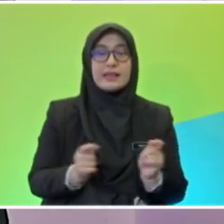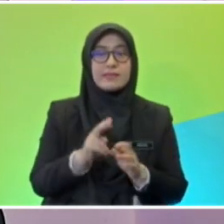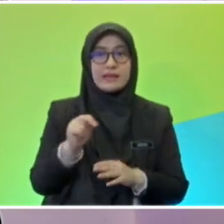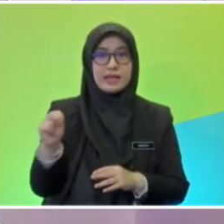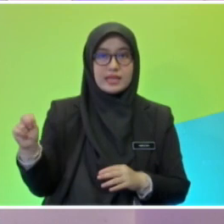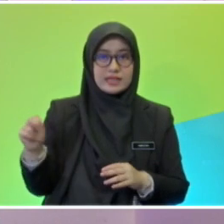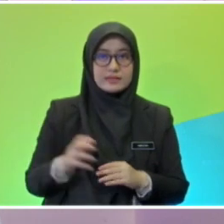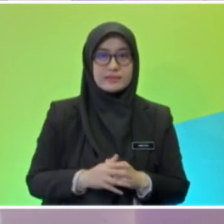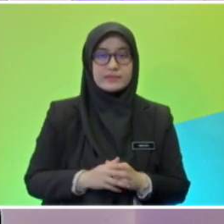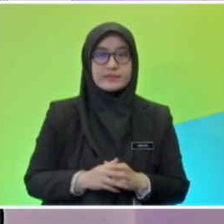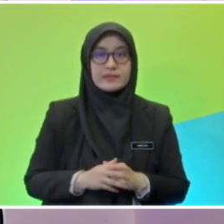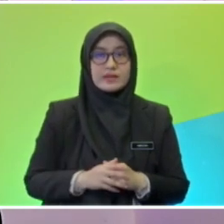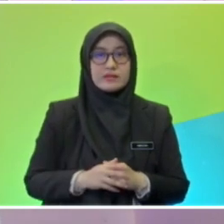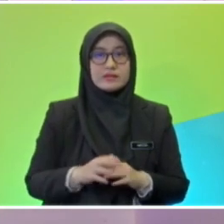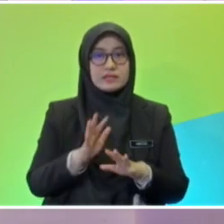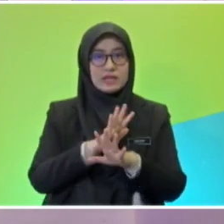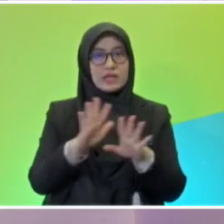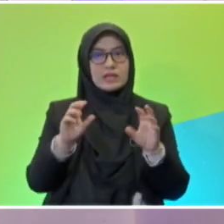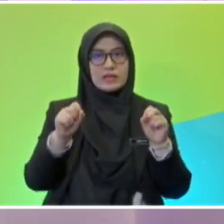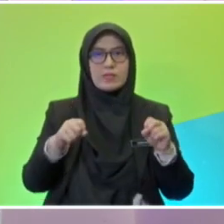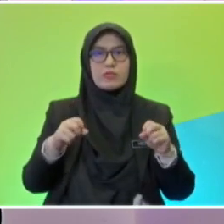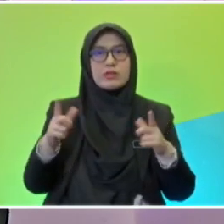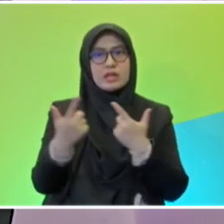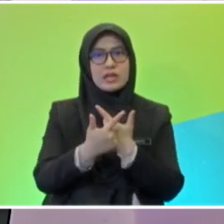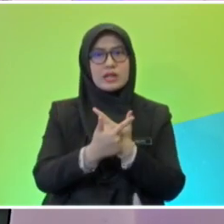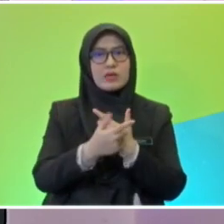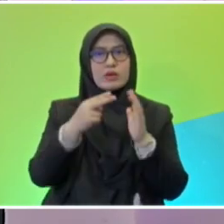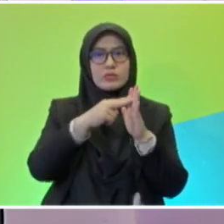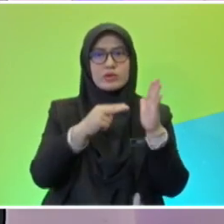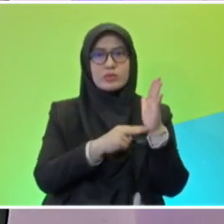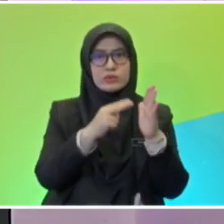tapi tak mampu kenapa Sebab perundangan